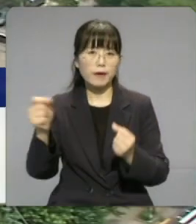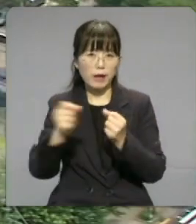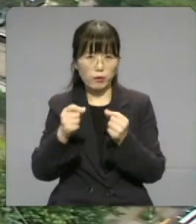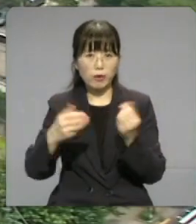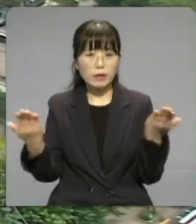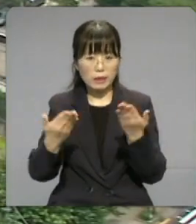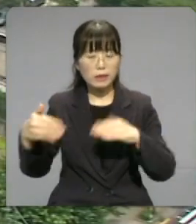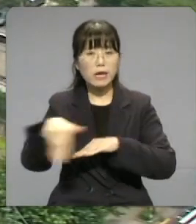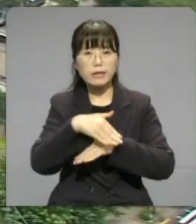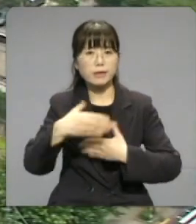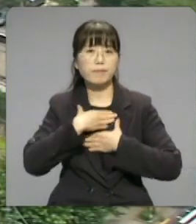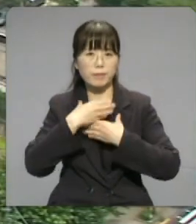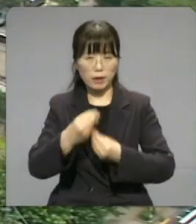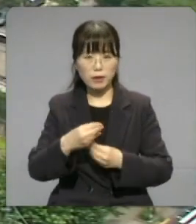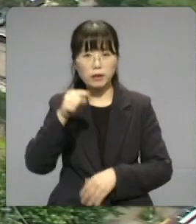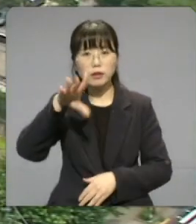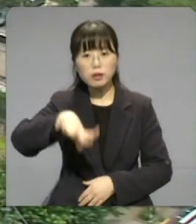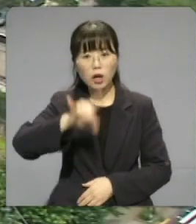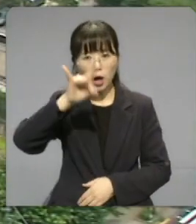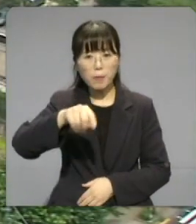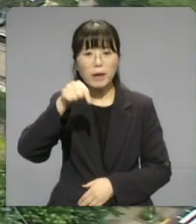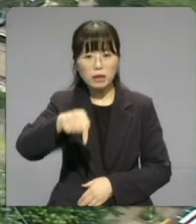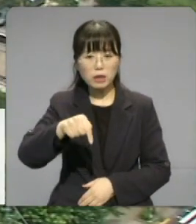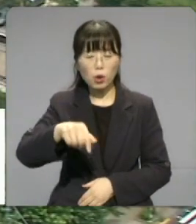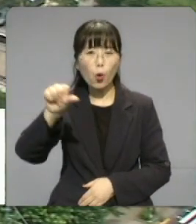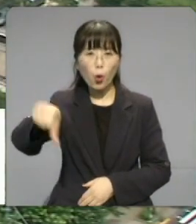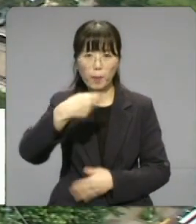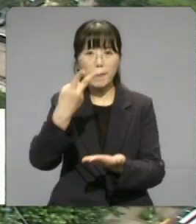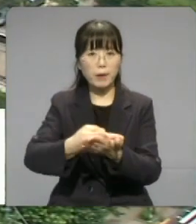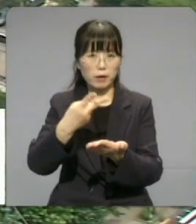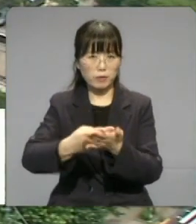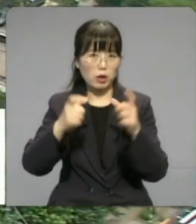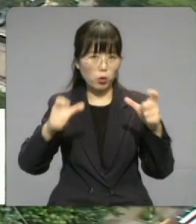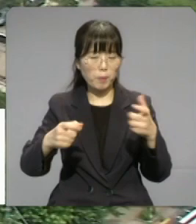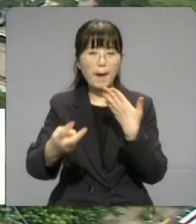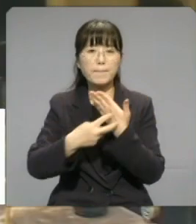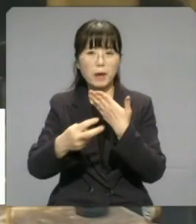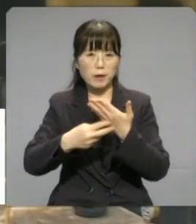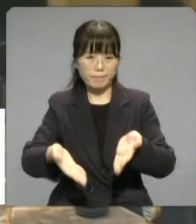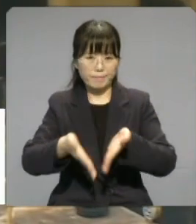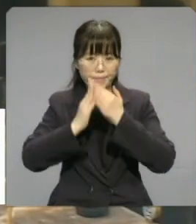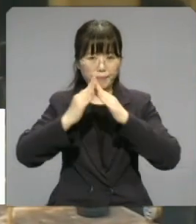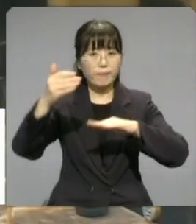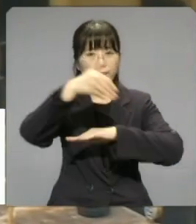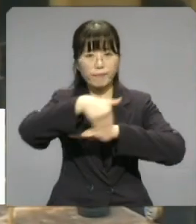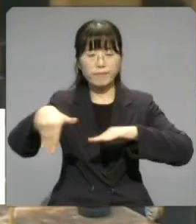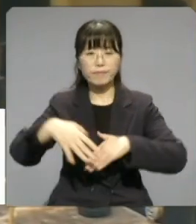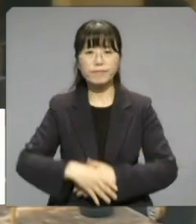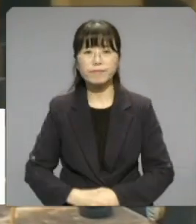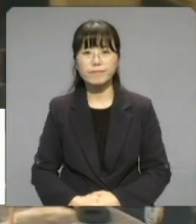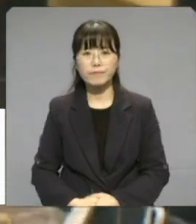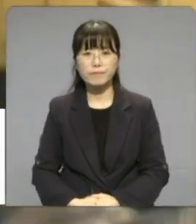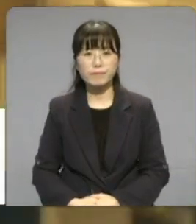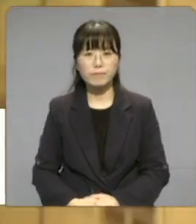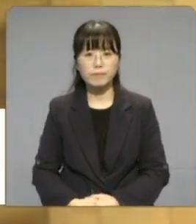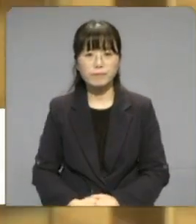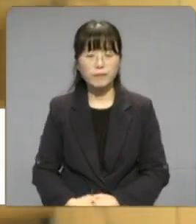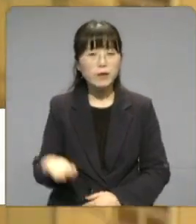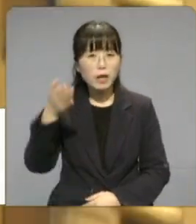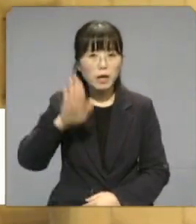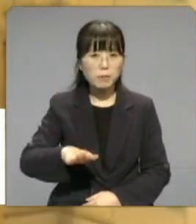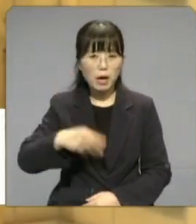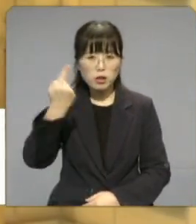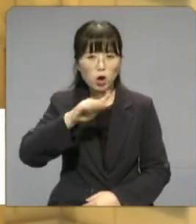편리합니다. 당초 이곳엔 500병상 규모의 병원이 들어설 예정이었습니다.